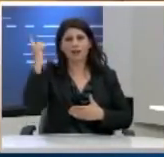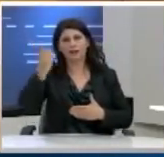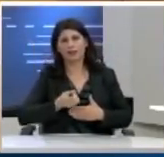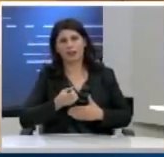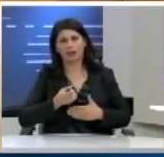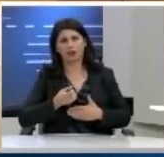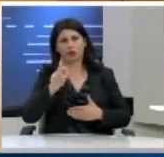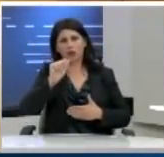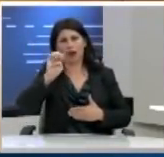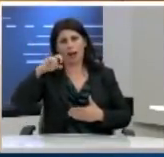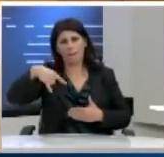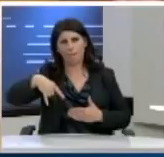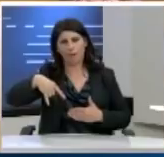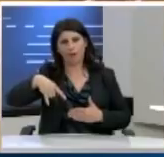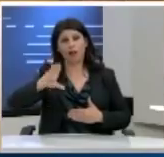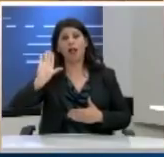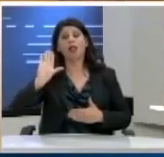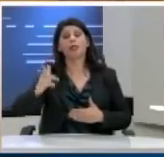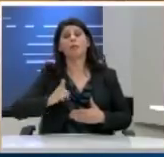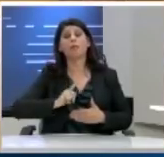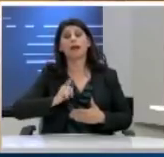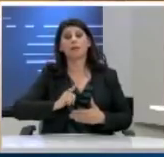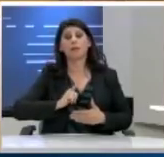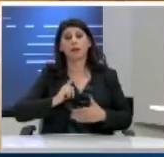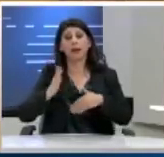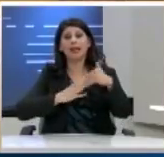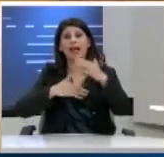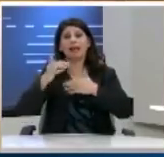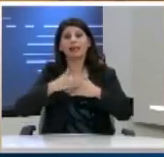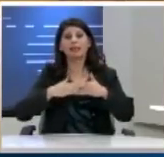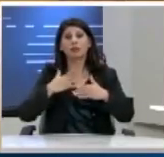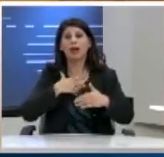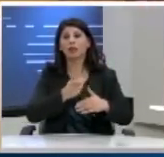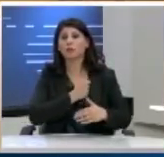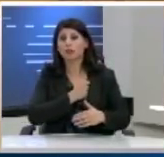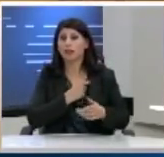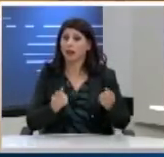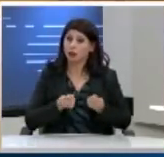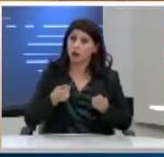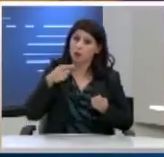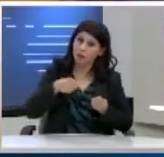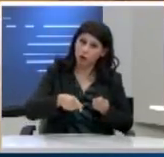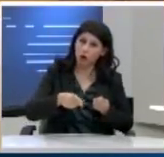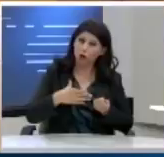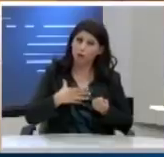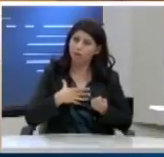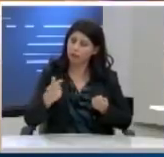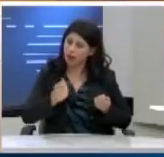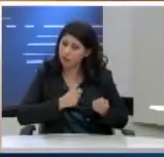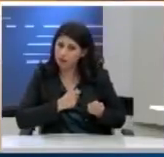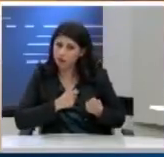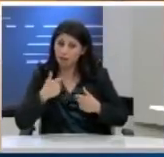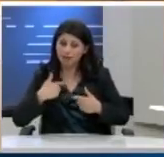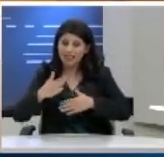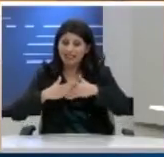του ΑΕΠ. Δεν περιμέναμε να χτίσουμε την αξιοπιστία μας για να το κάνουμε αυτό και να τους πείσουμε. Τη χτίσαμε